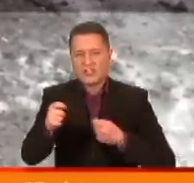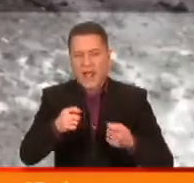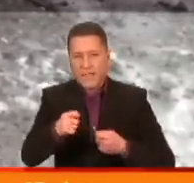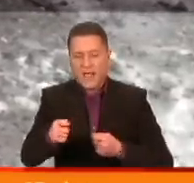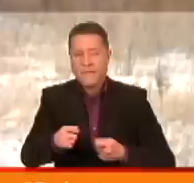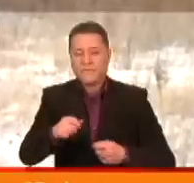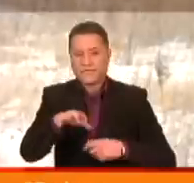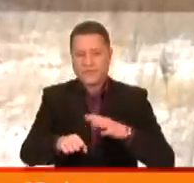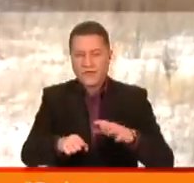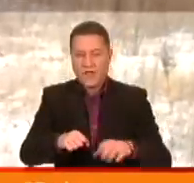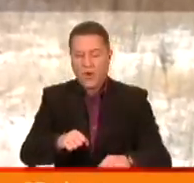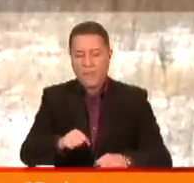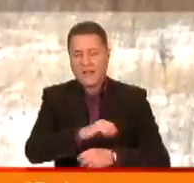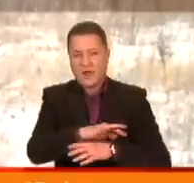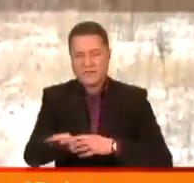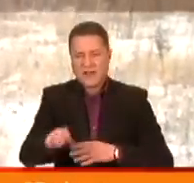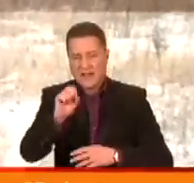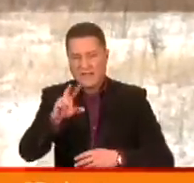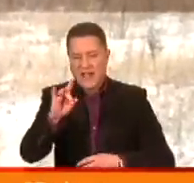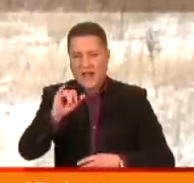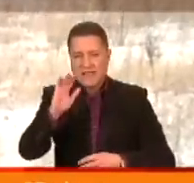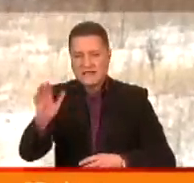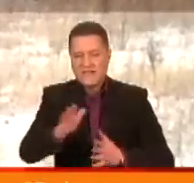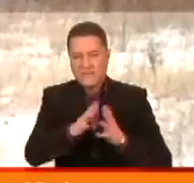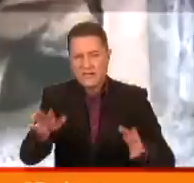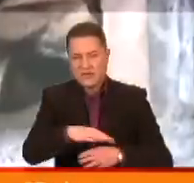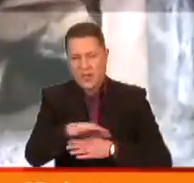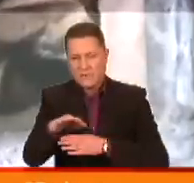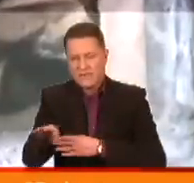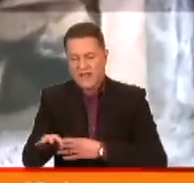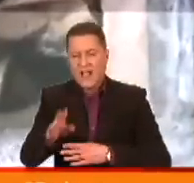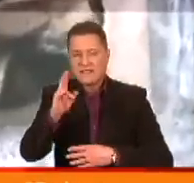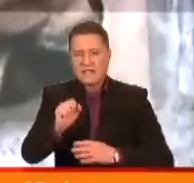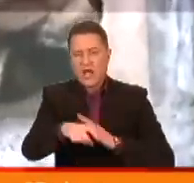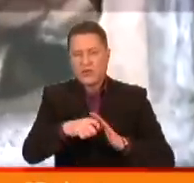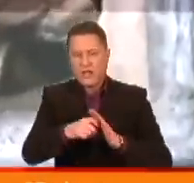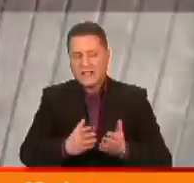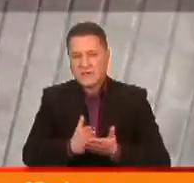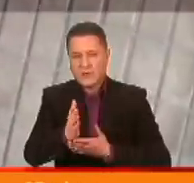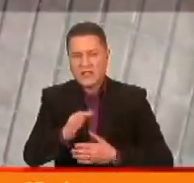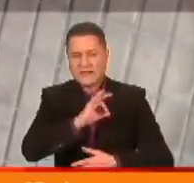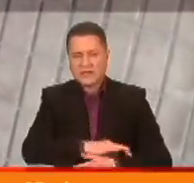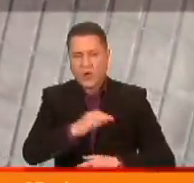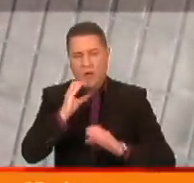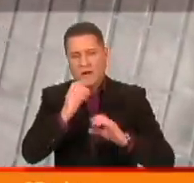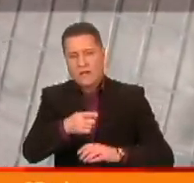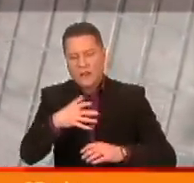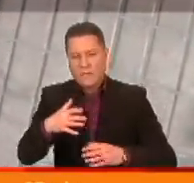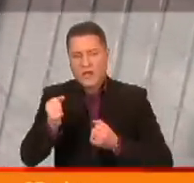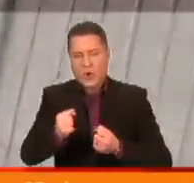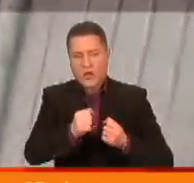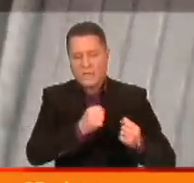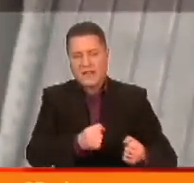разів обстріляли позиції наших бійців. Більшість провокацій на Донецькому напрямку. Ворог застосовував гранатомети, кулемети